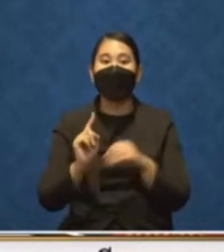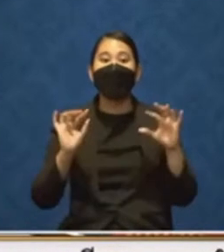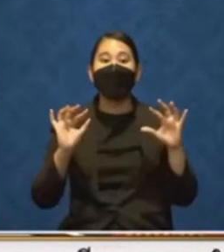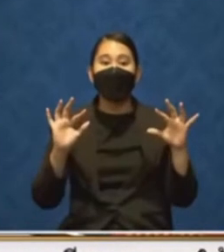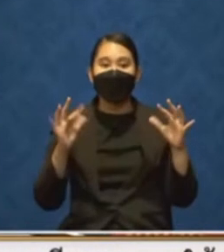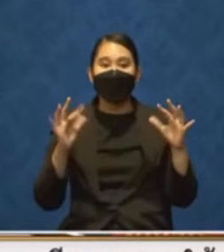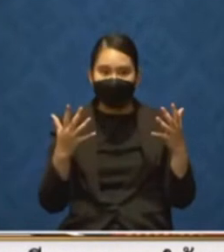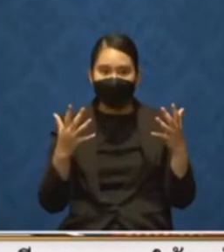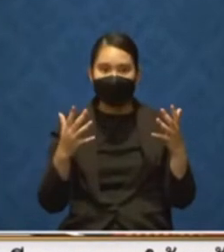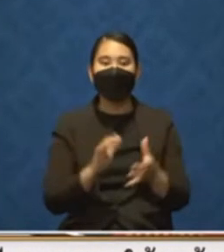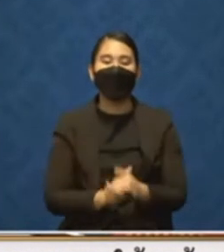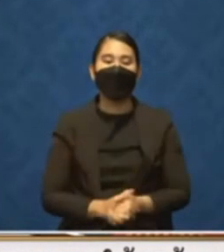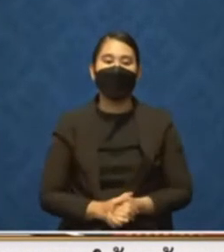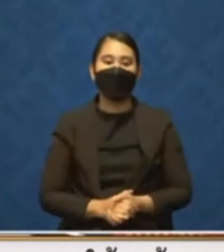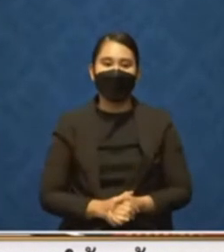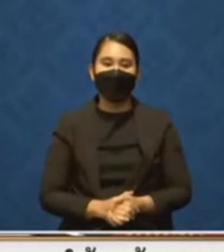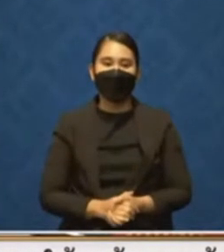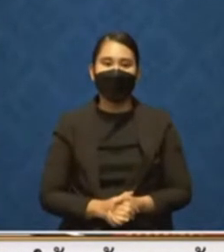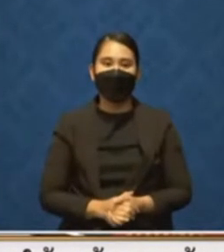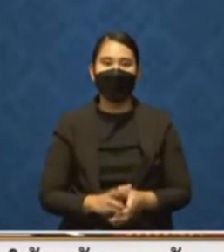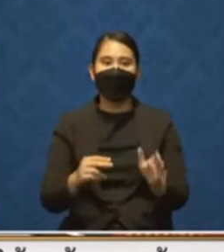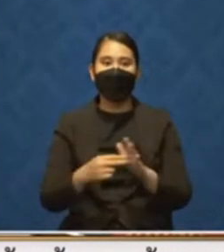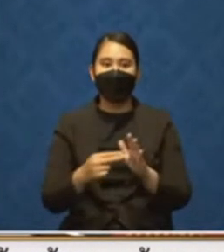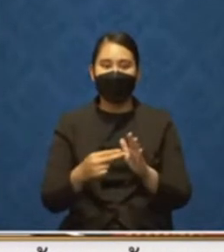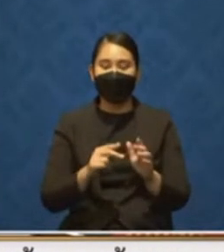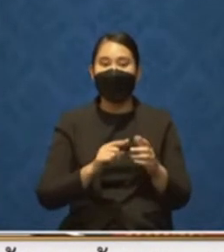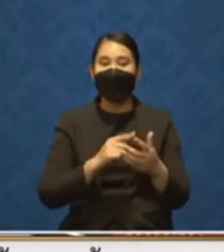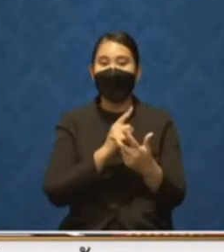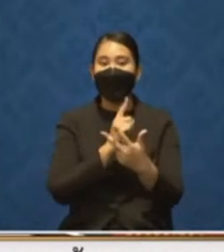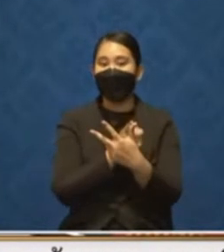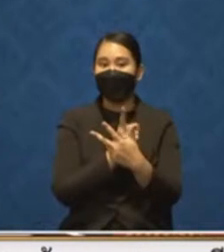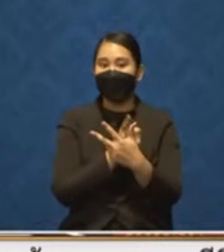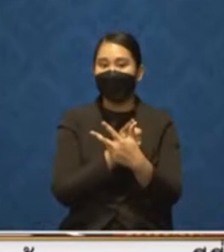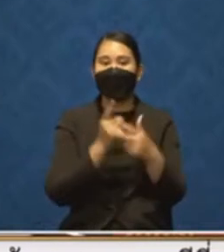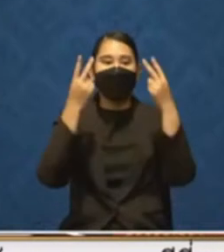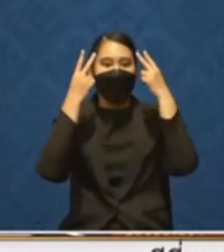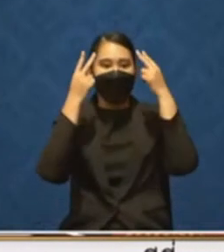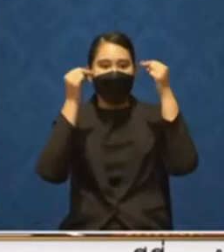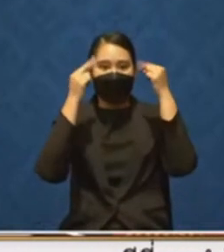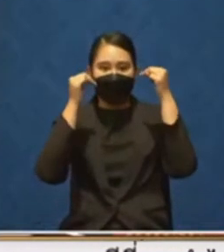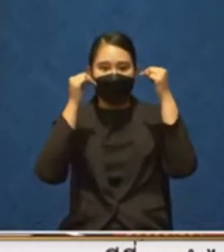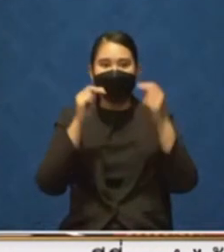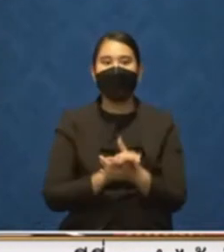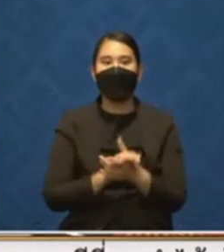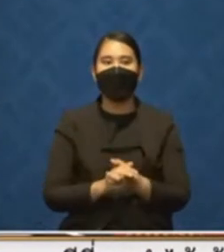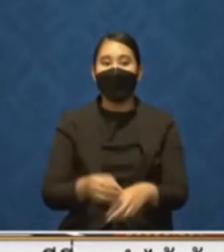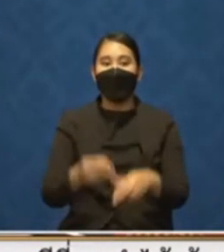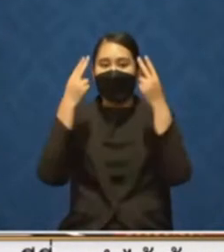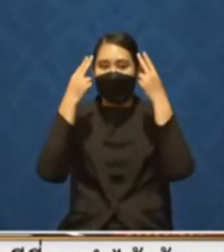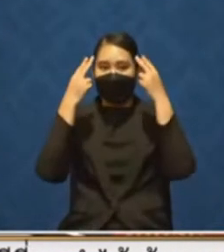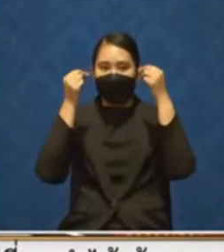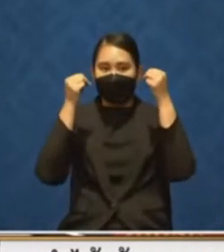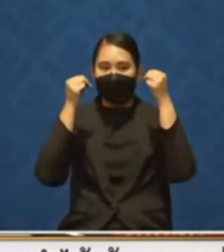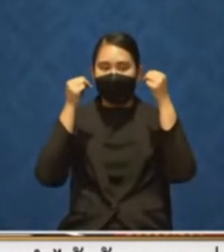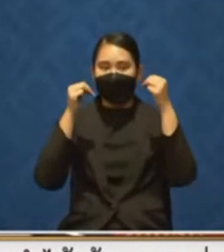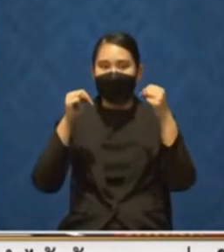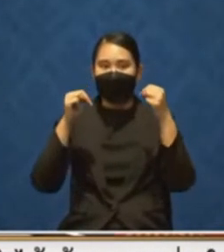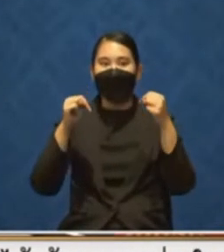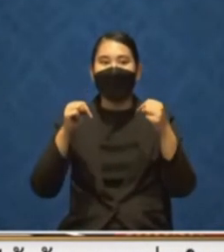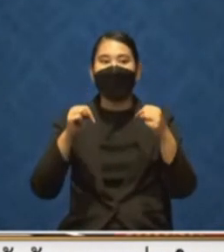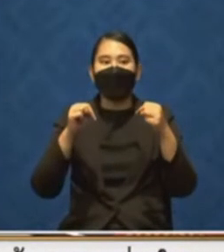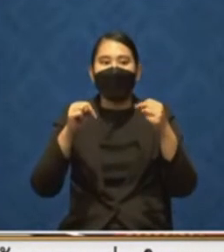เกิดขึ้นนั่นคือแกงที่เป็นแกนที่ 1ของนายกรัฐมนตรีในการทำลายศักยภาพ